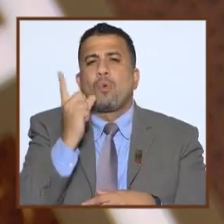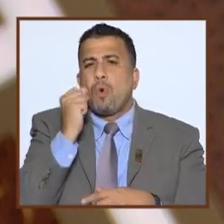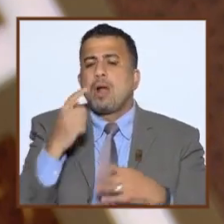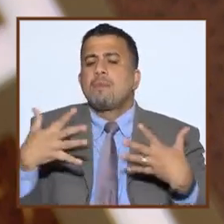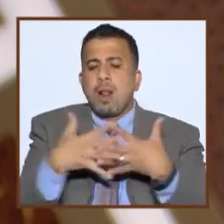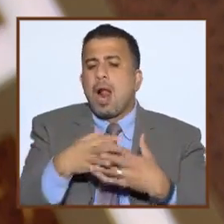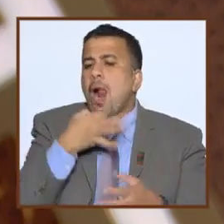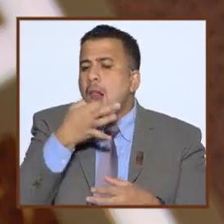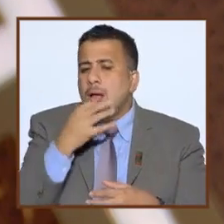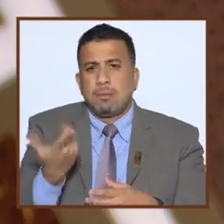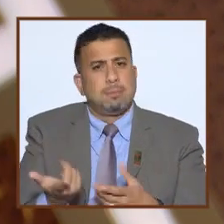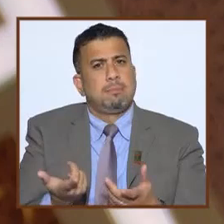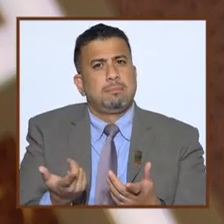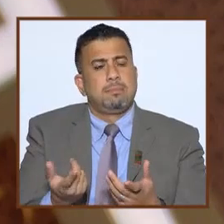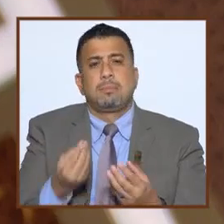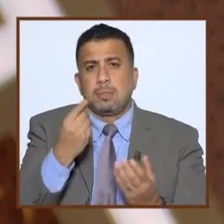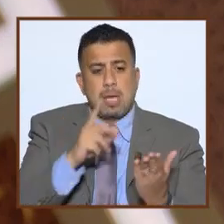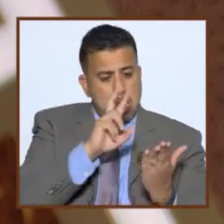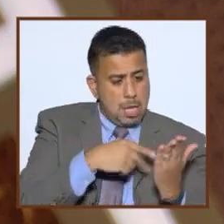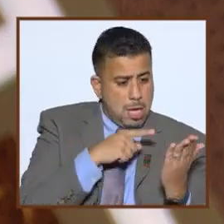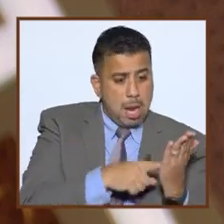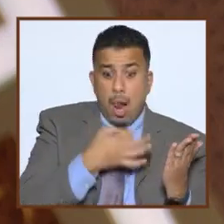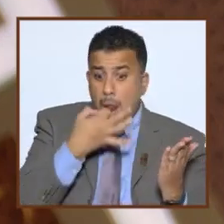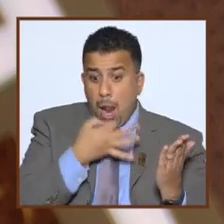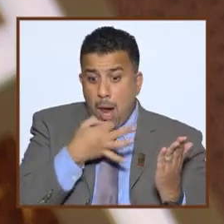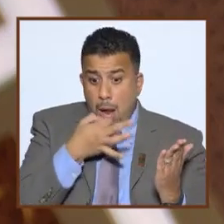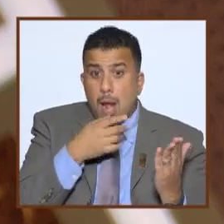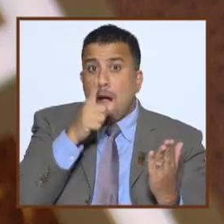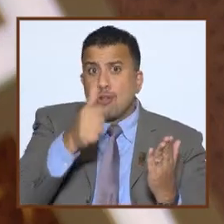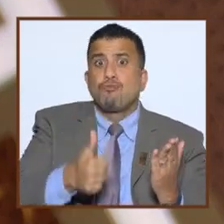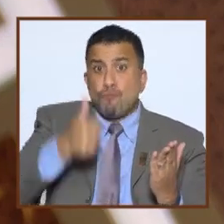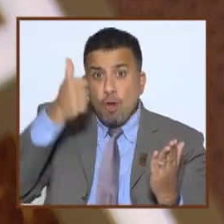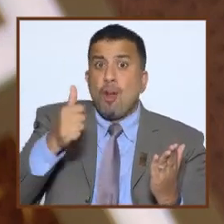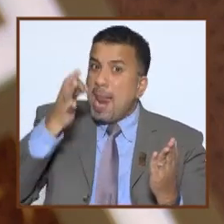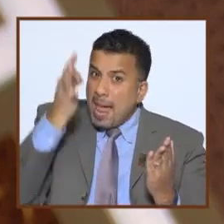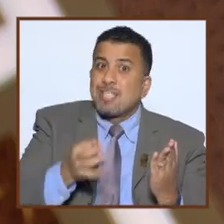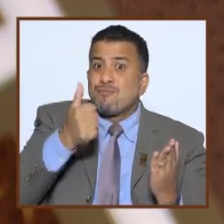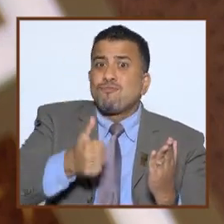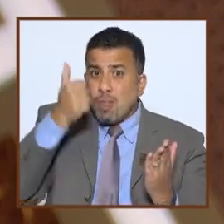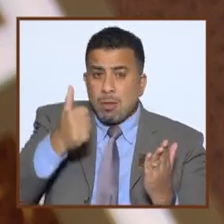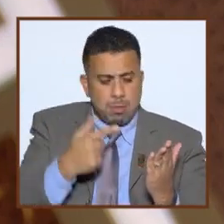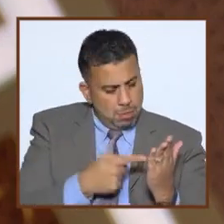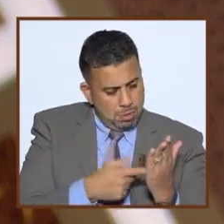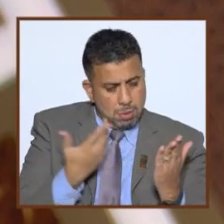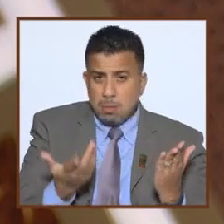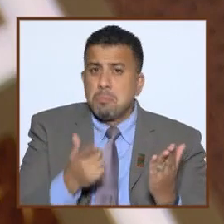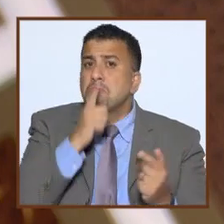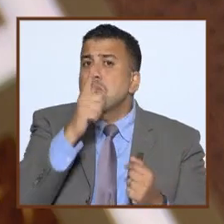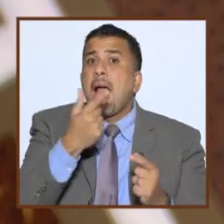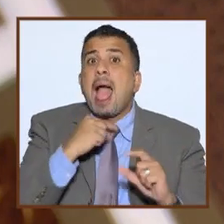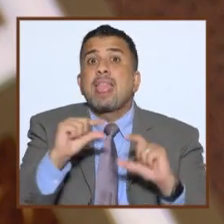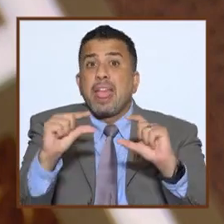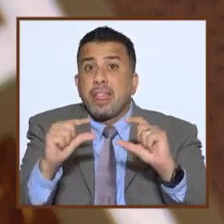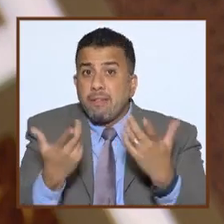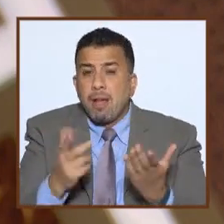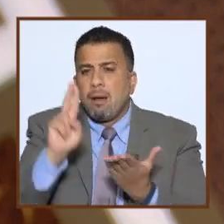من قال كذا له كذا ما في دليل فانت الفاضله بلغتيها والحمد لله اقمت الحجه عليه سيسالها الله عز